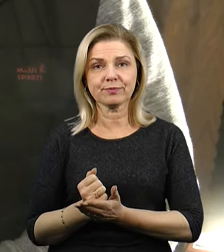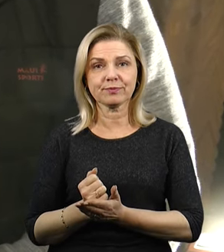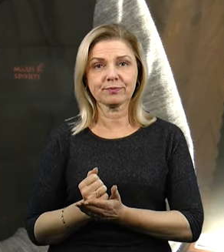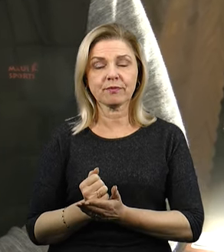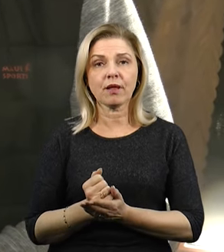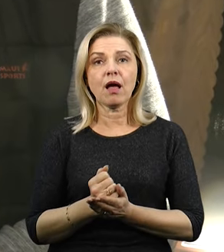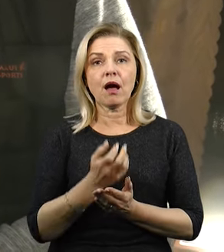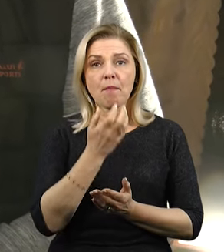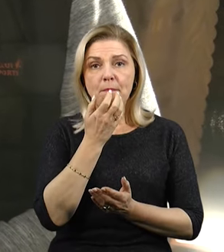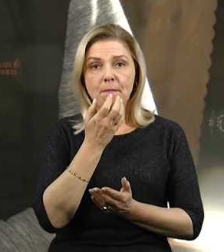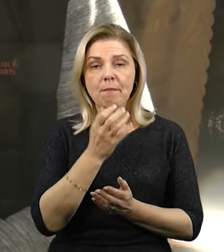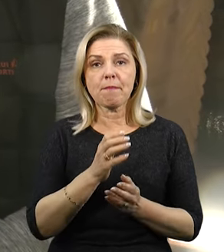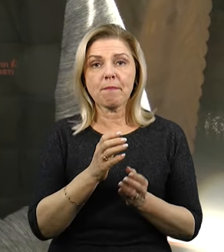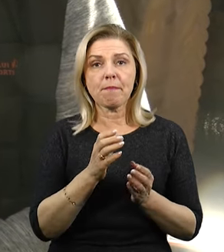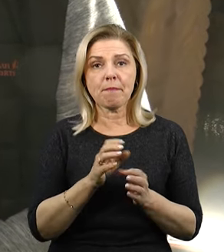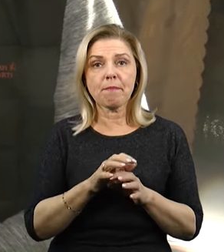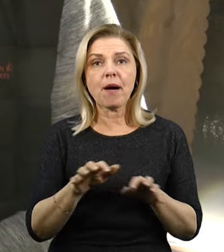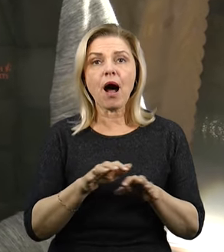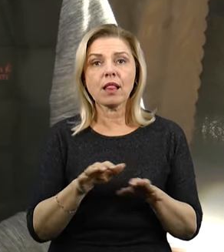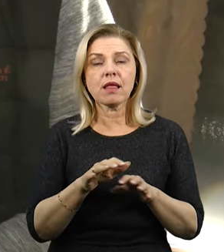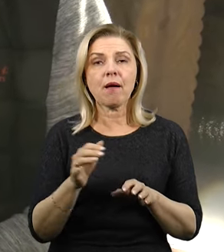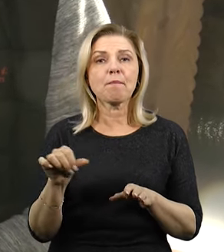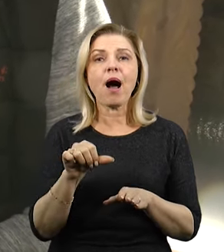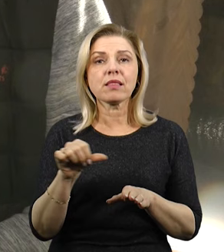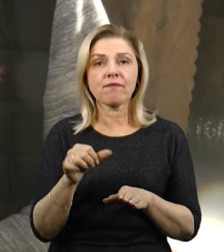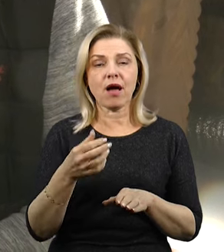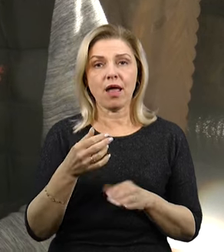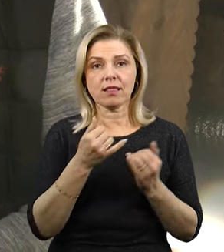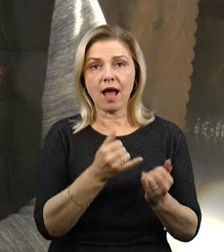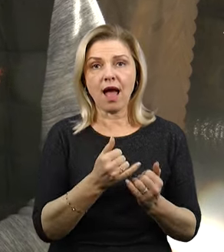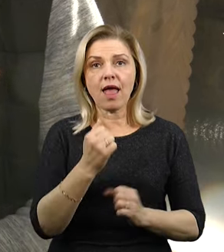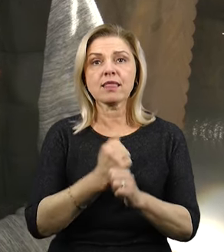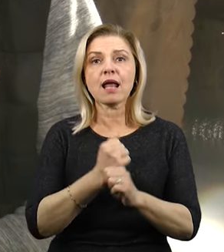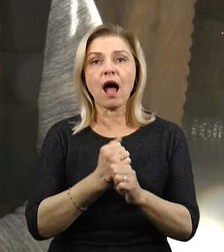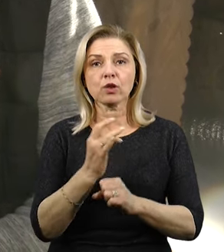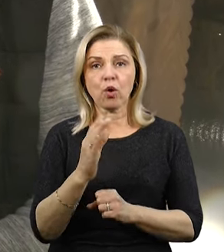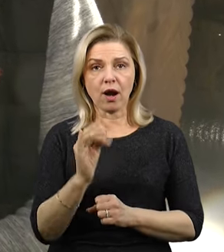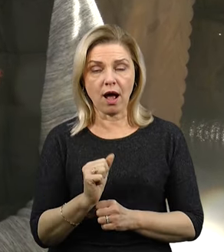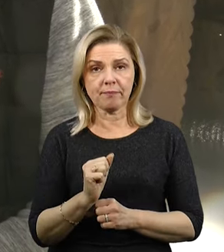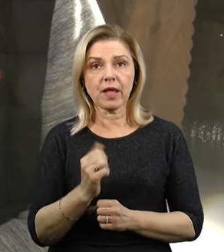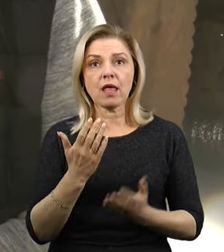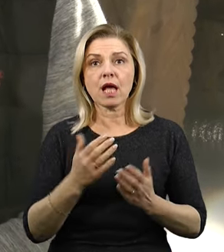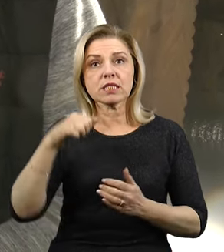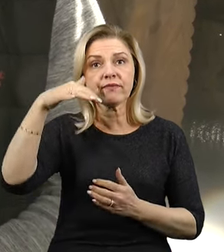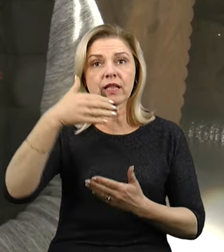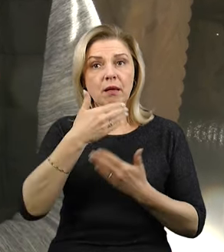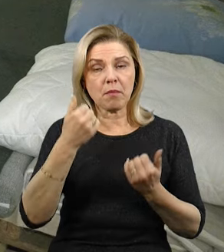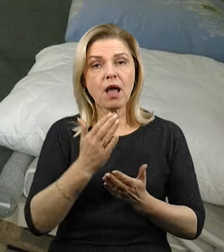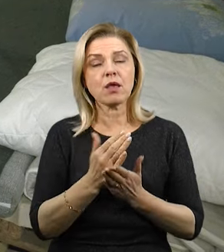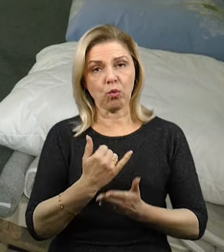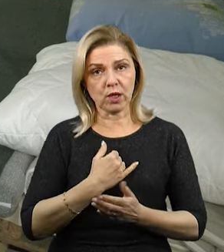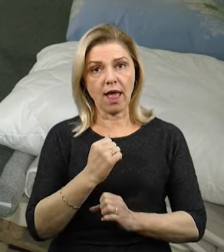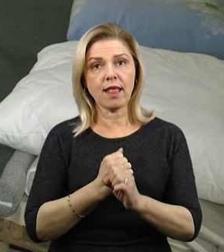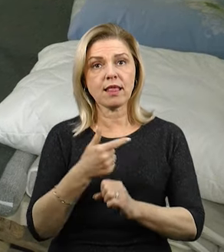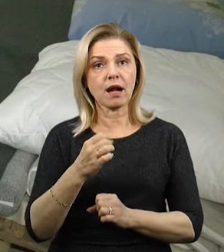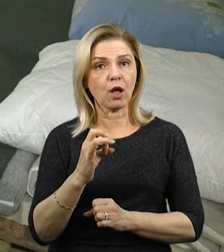скажіть палива для генераторів на випадок коли нема світла естьсть у нас ще генератори